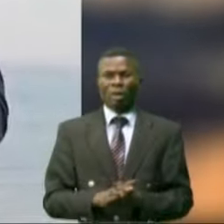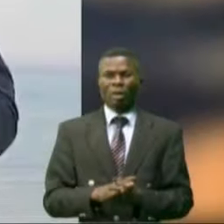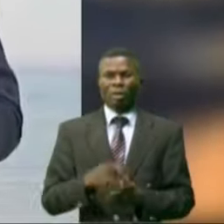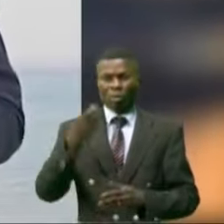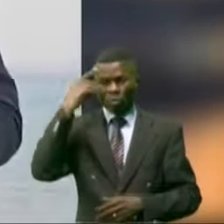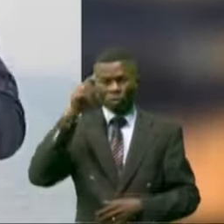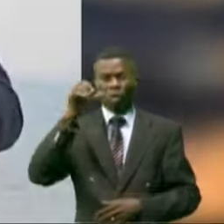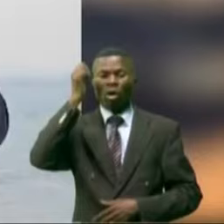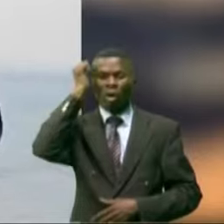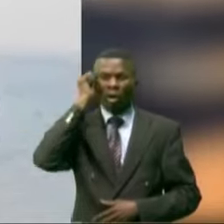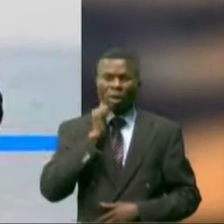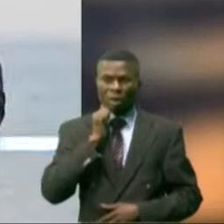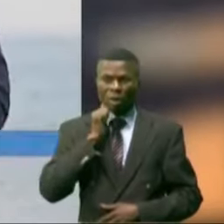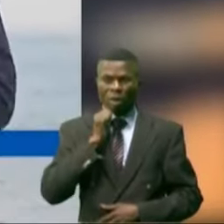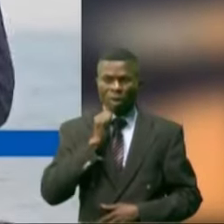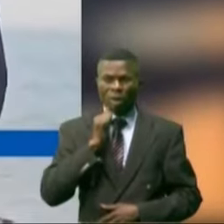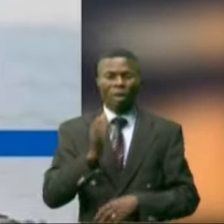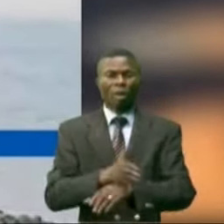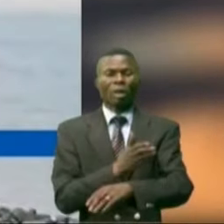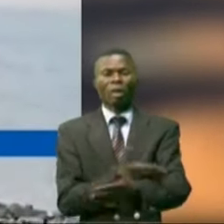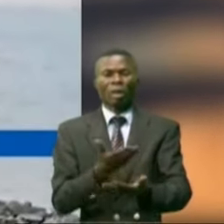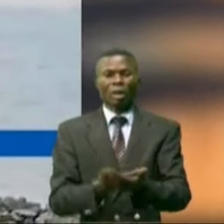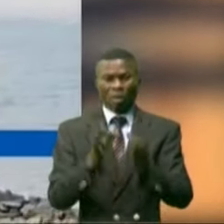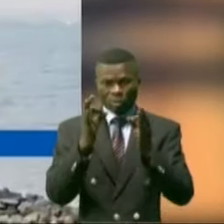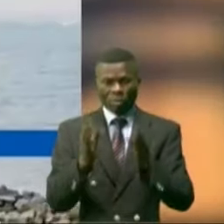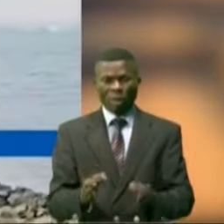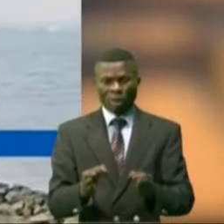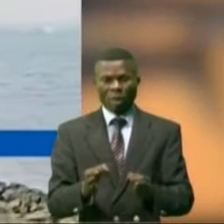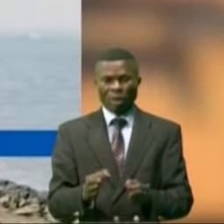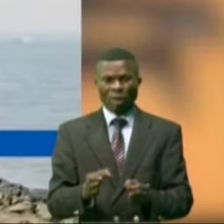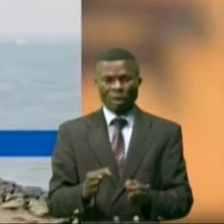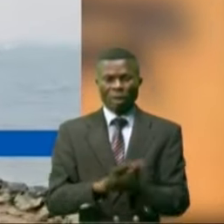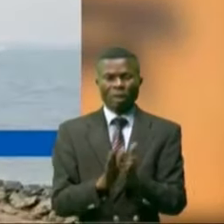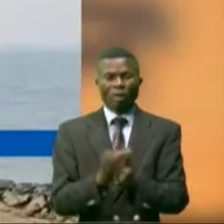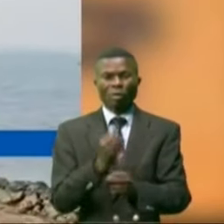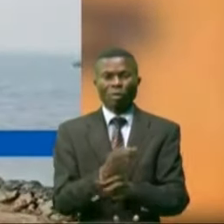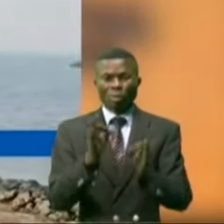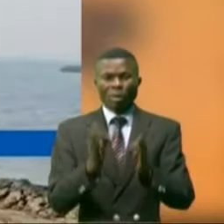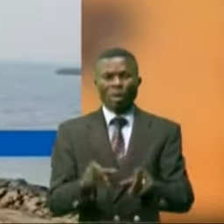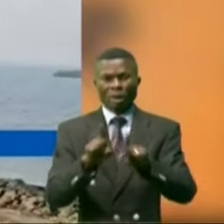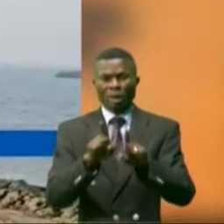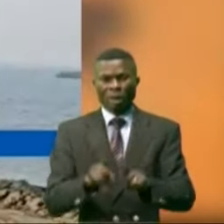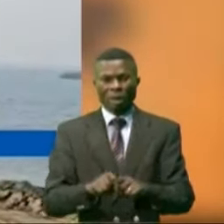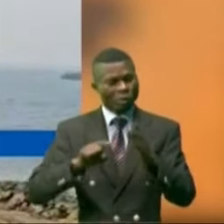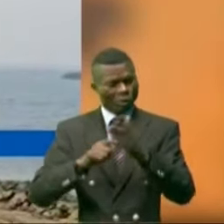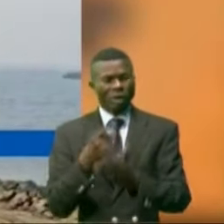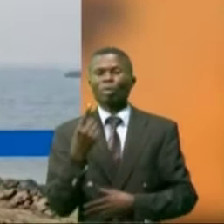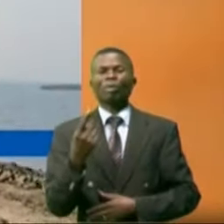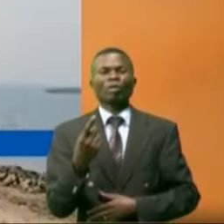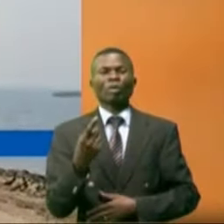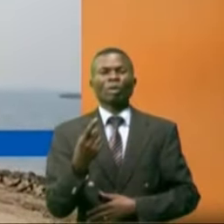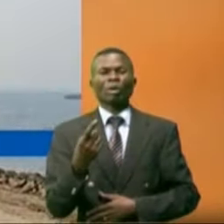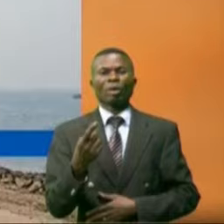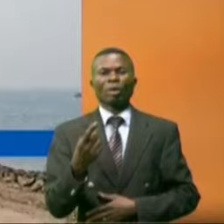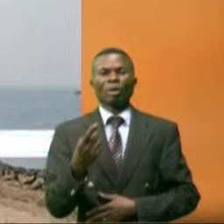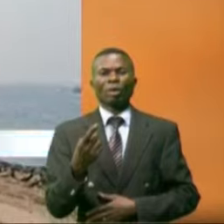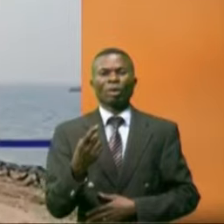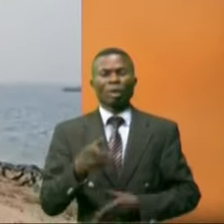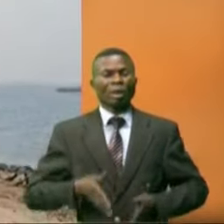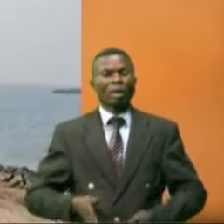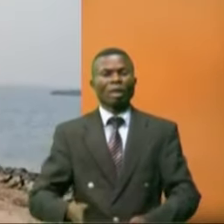que le port va prendre corps, mais aussi, pour la toute première fois, la